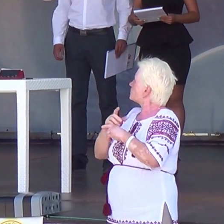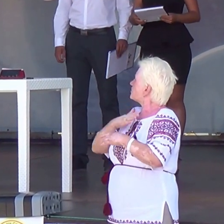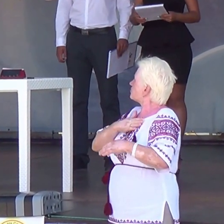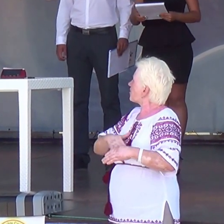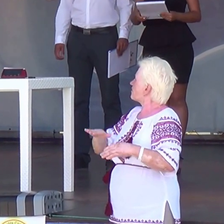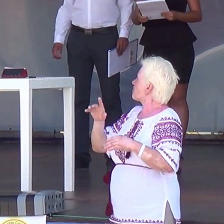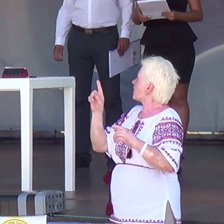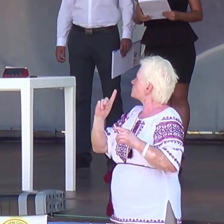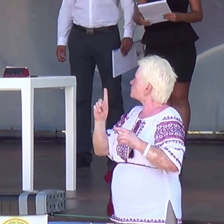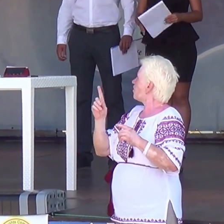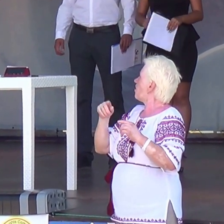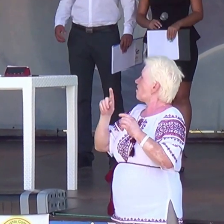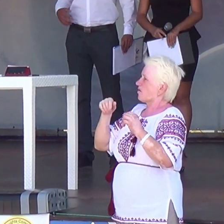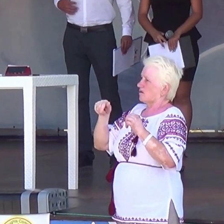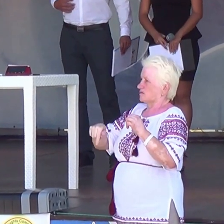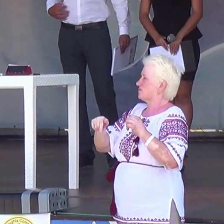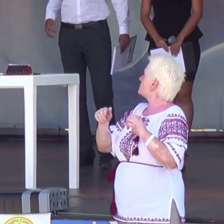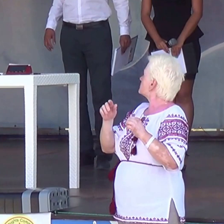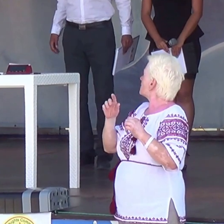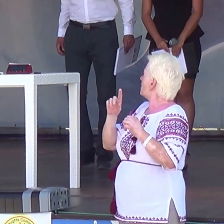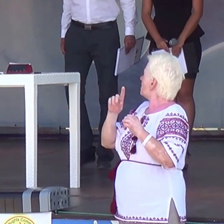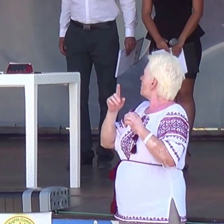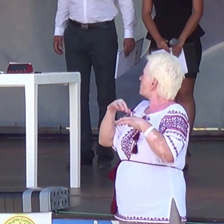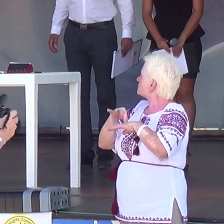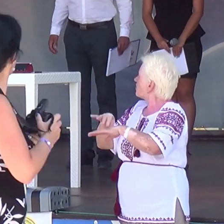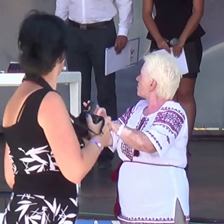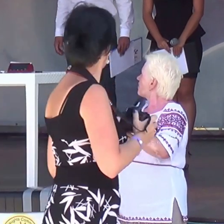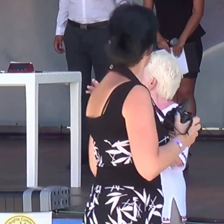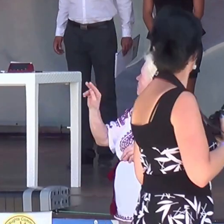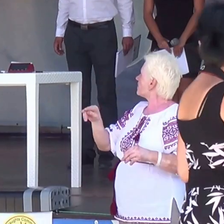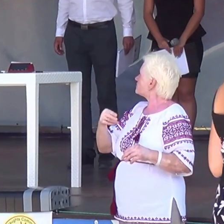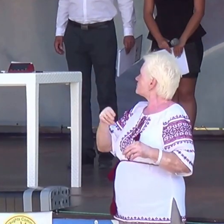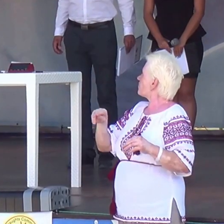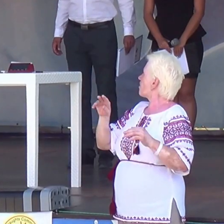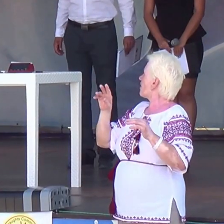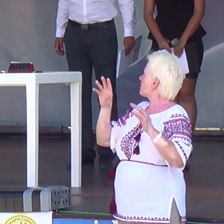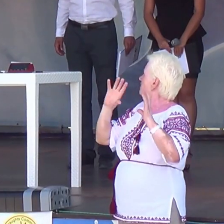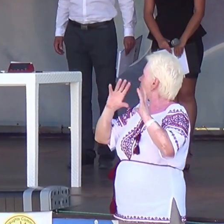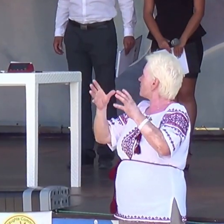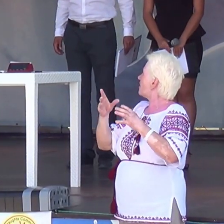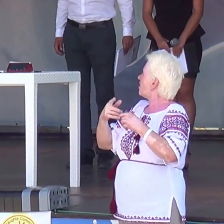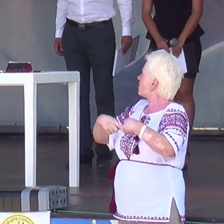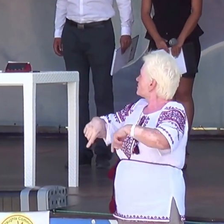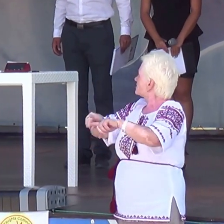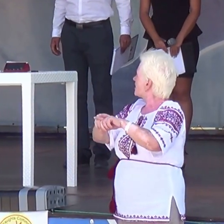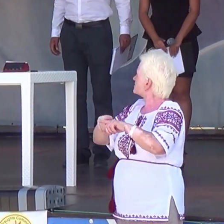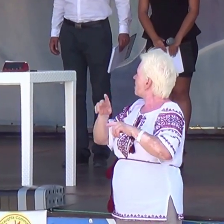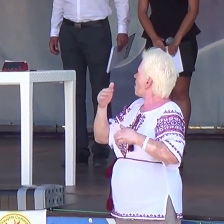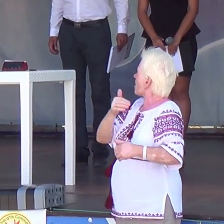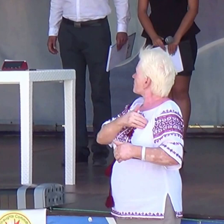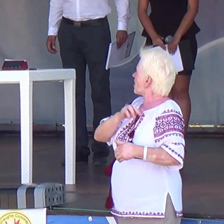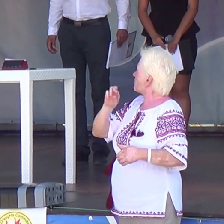что мы проводим этот чемпионат в тот самый момент, когда проводит чемпионат наша дружественная организация. Хотел